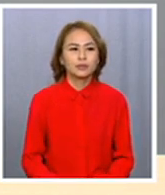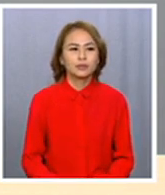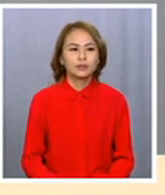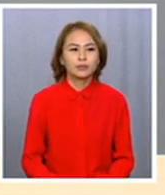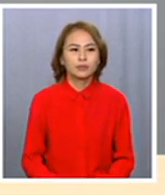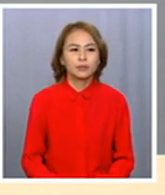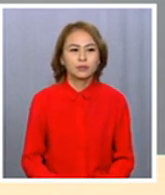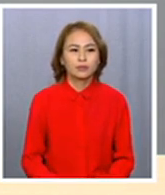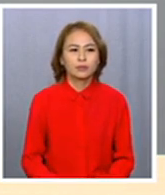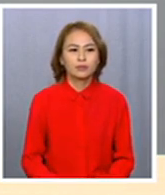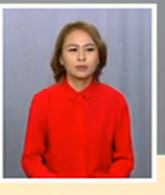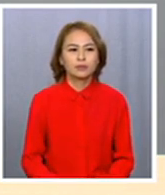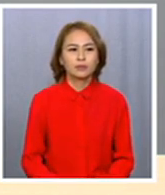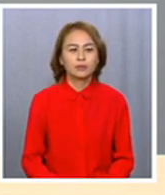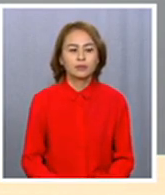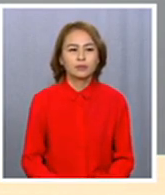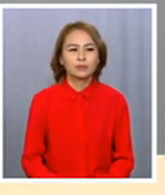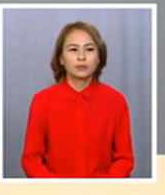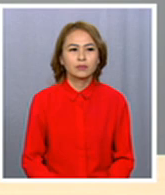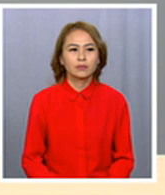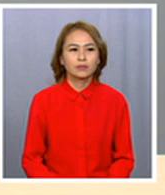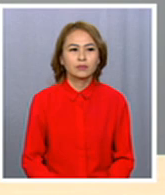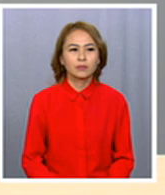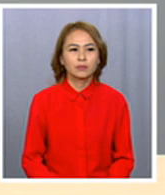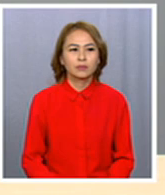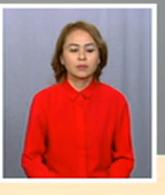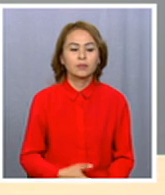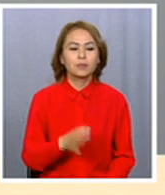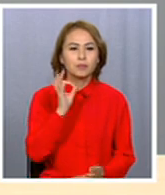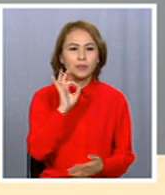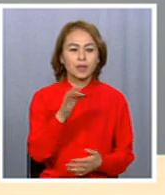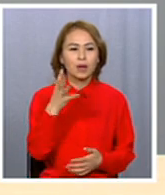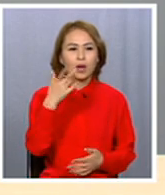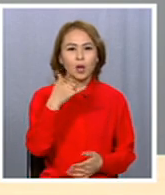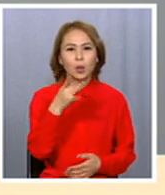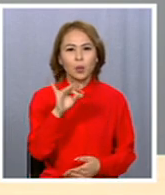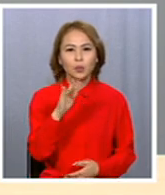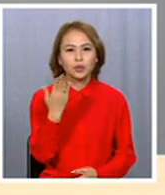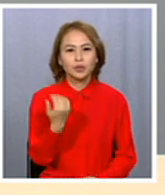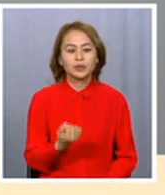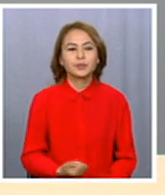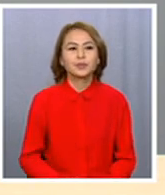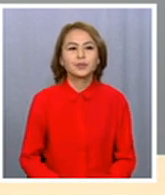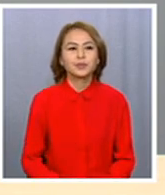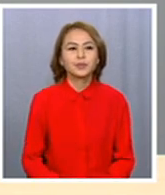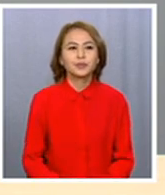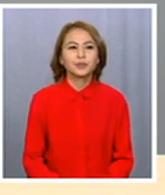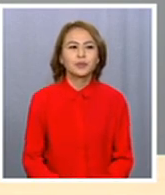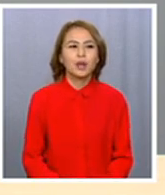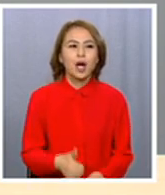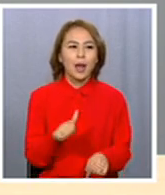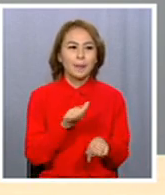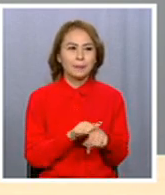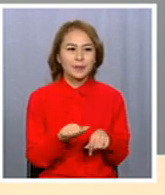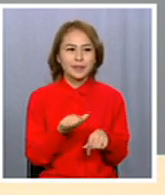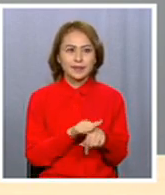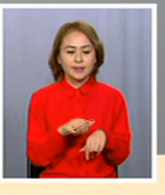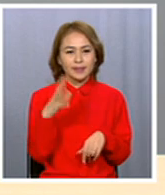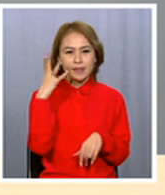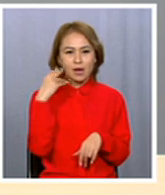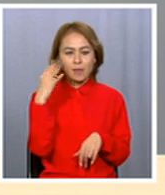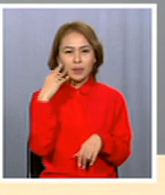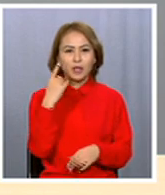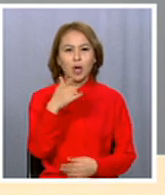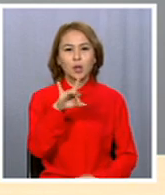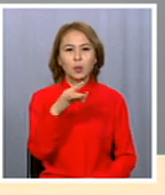ребята? Правильно, груша. Молодцы. Апельсин, яблоко,